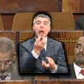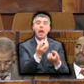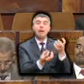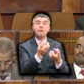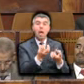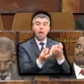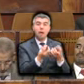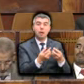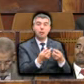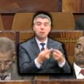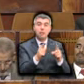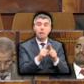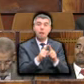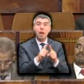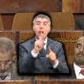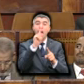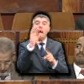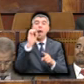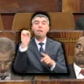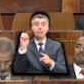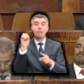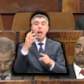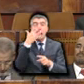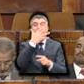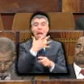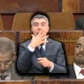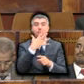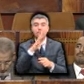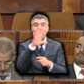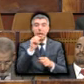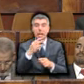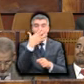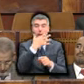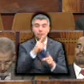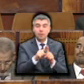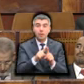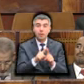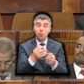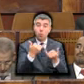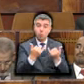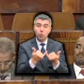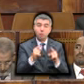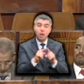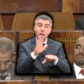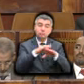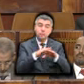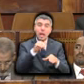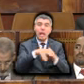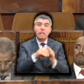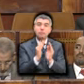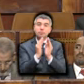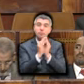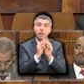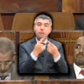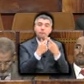تجمع أزيد من 1000 من هؤلاء المهاجرين. لذلك اليوم نسائلكم السيد الوزير أو ندعوكم في فريق العدالة والتنمية أولا إلى